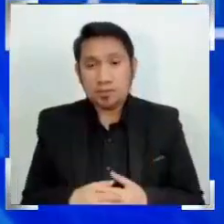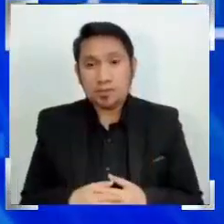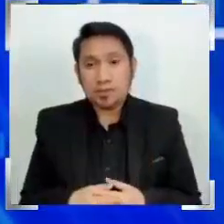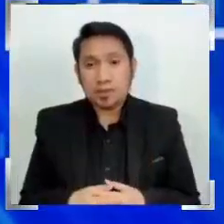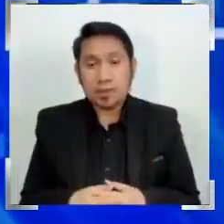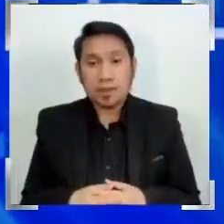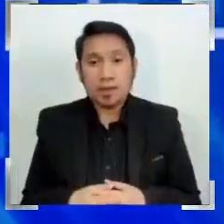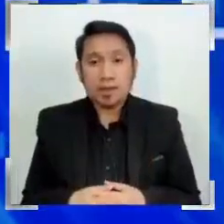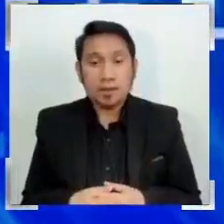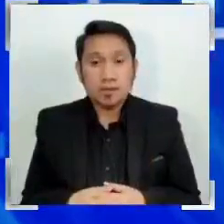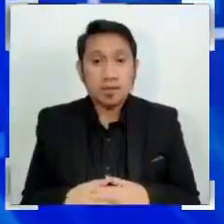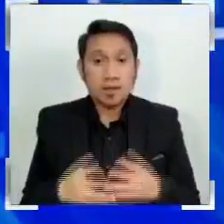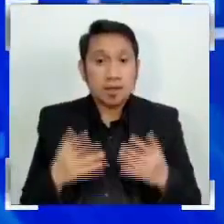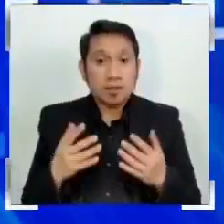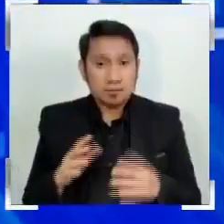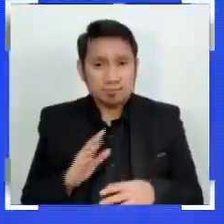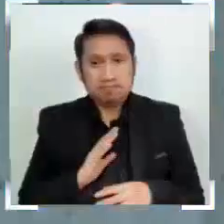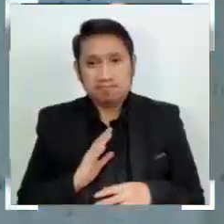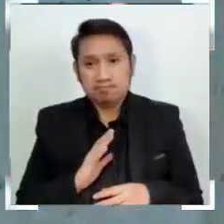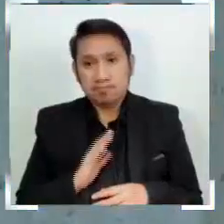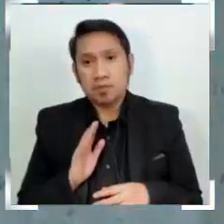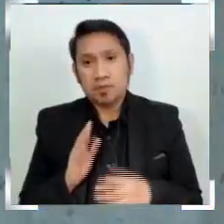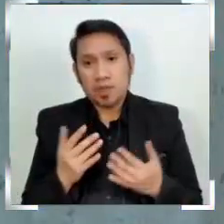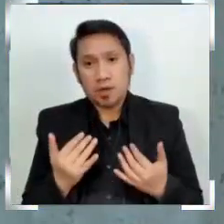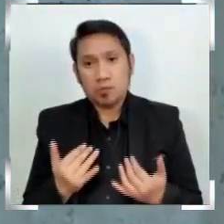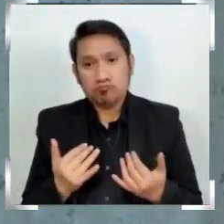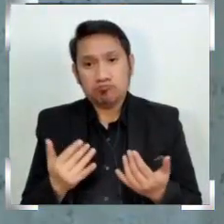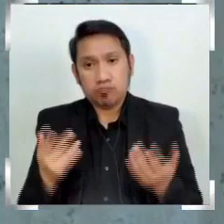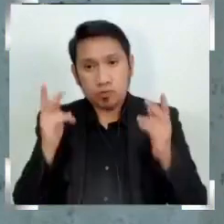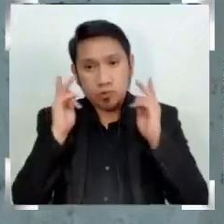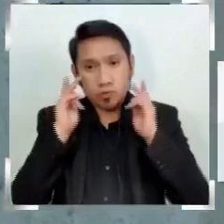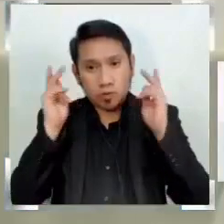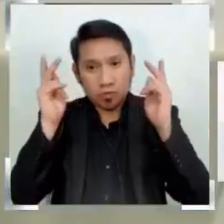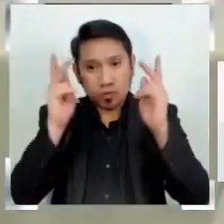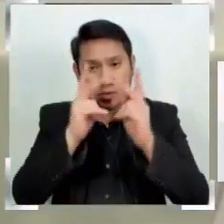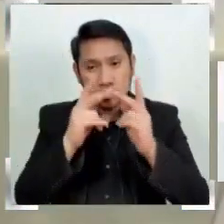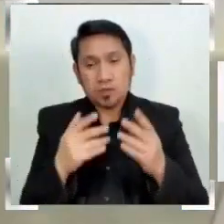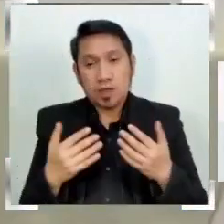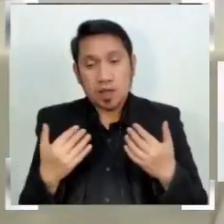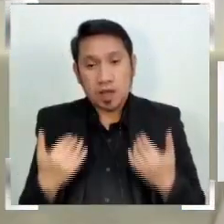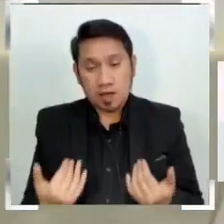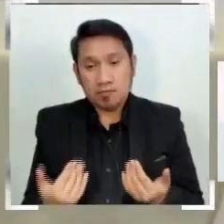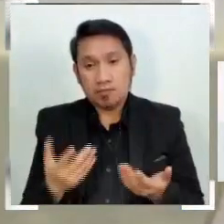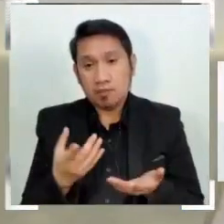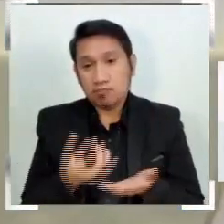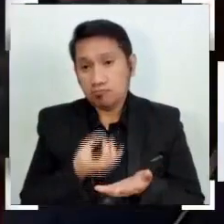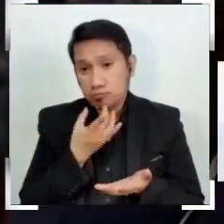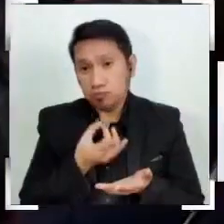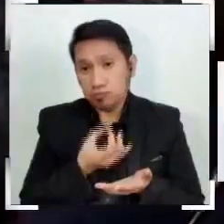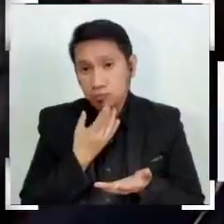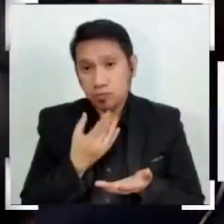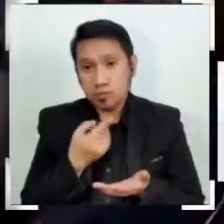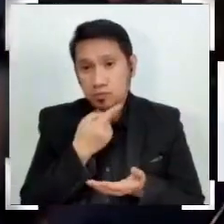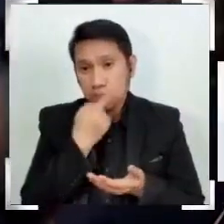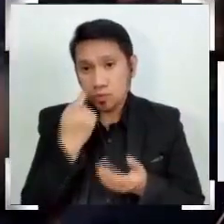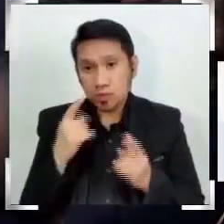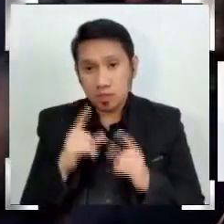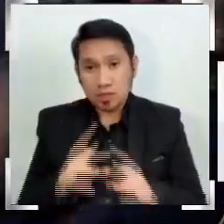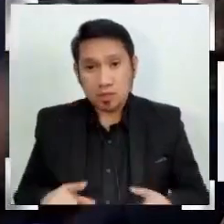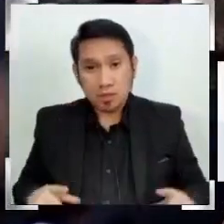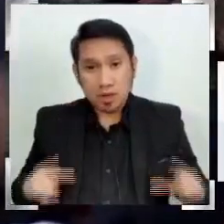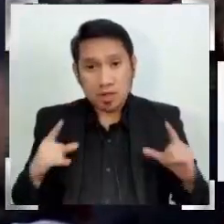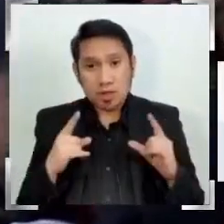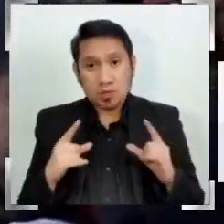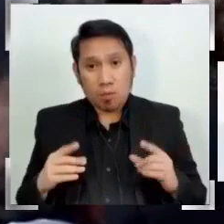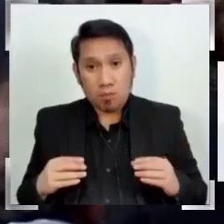Nasa stable na lagay na si Pope Francis matapos siyang sumailalim sa antibiotic therapy dahil sa lung inflammation o pamamaga ng